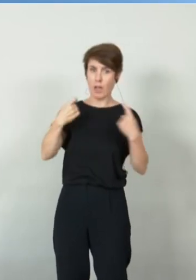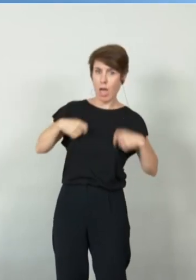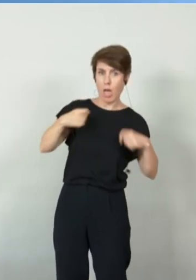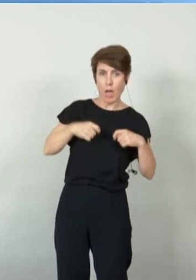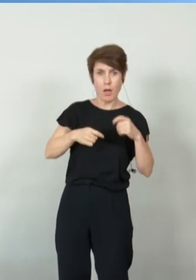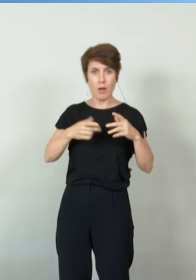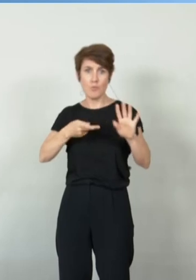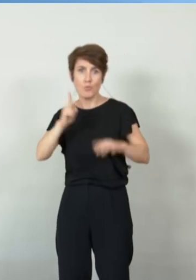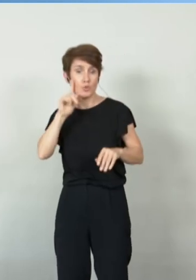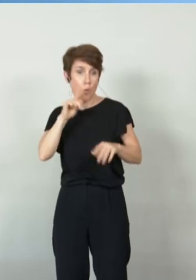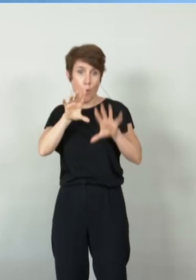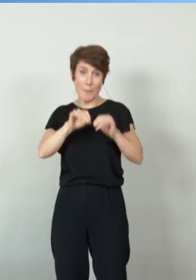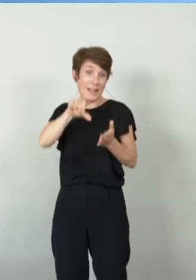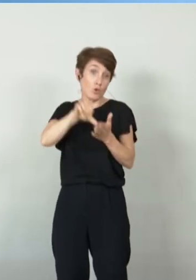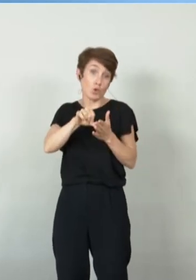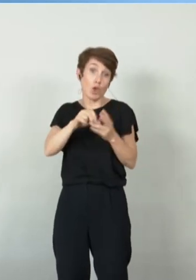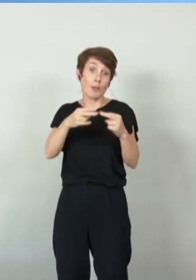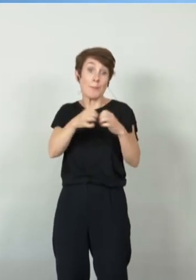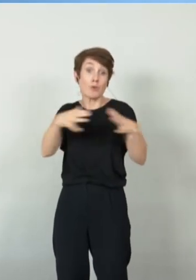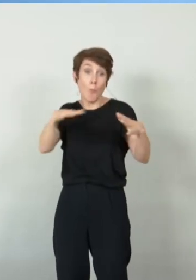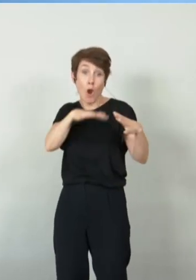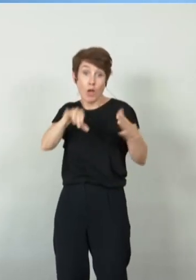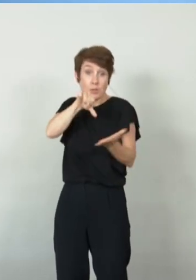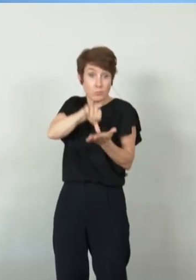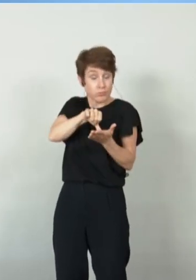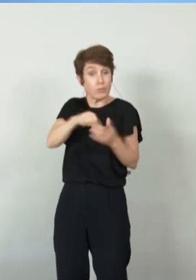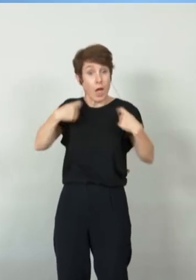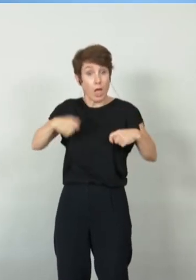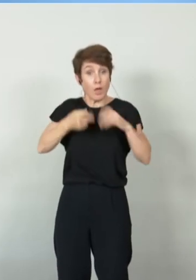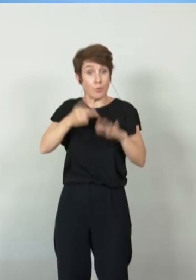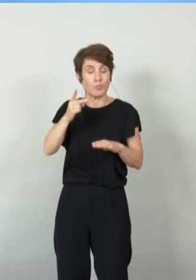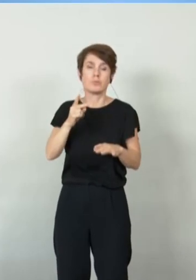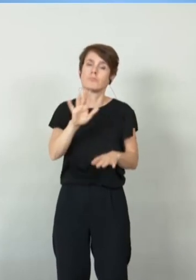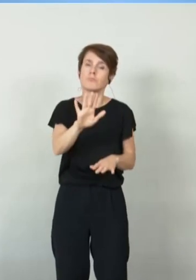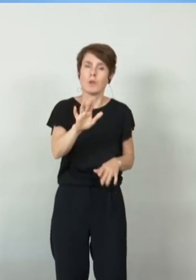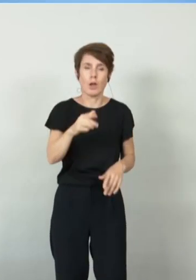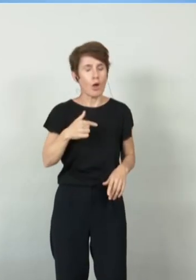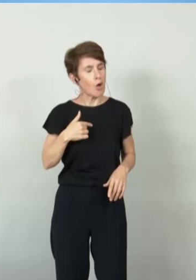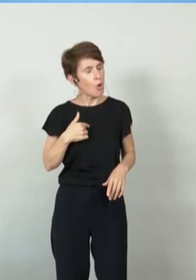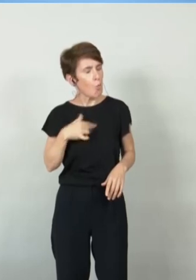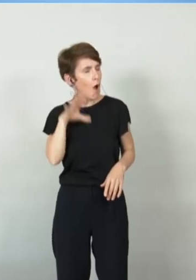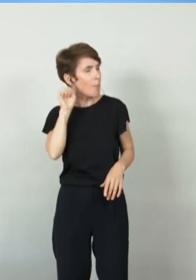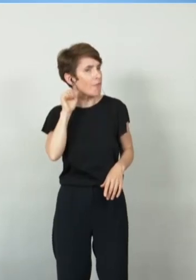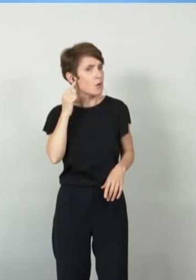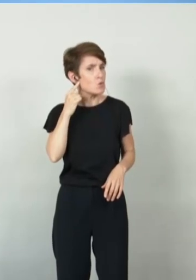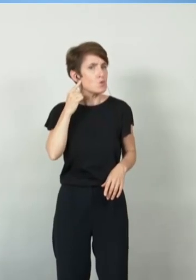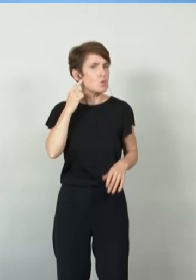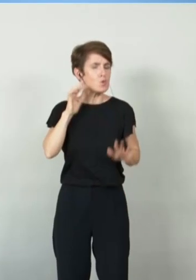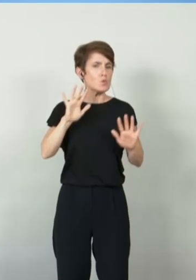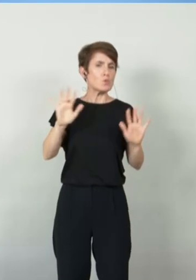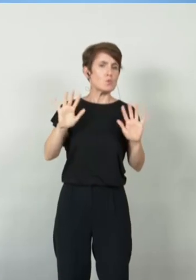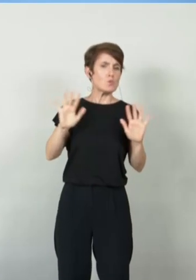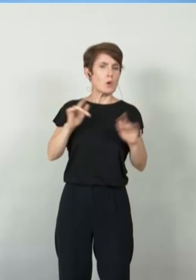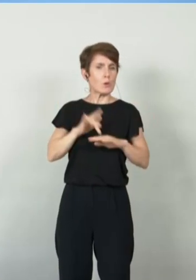je crois que on en a déjà discuté vous savez quand on parle de frais de centralité moi j'ai mes oreilles qui sifflent d'une certaine manière parce que